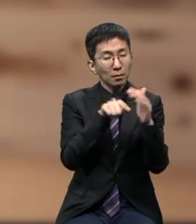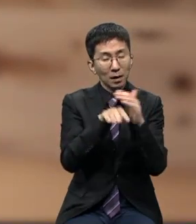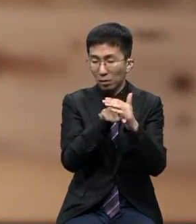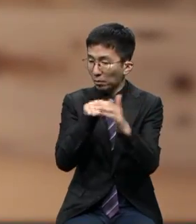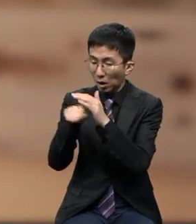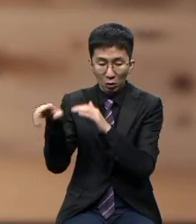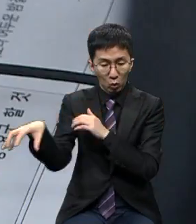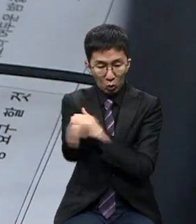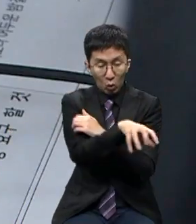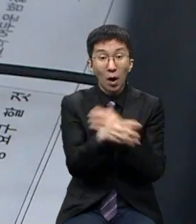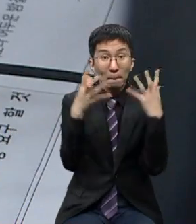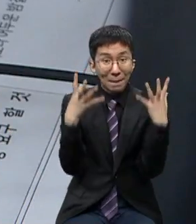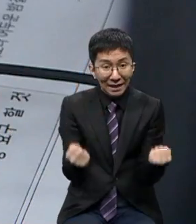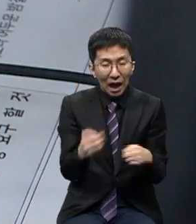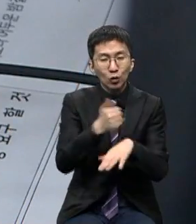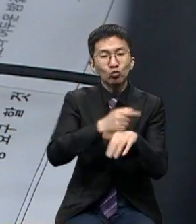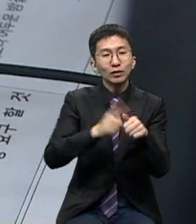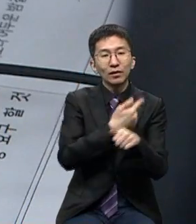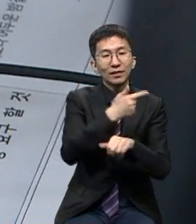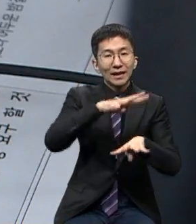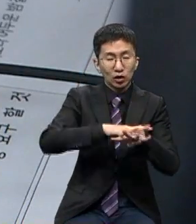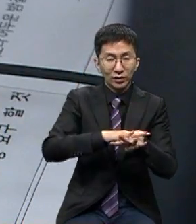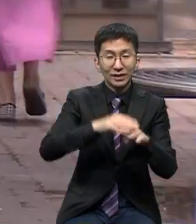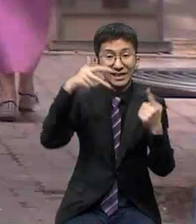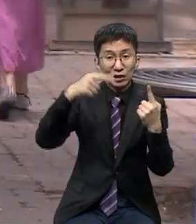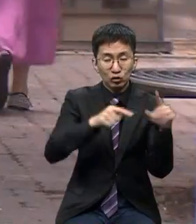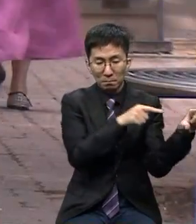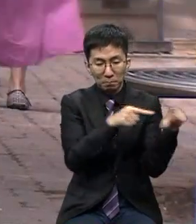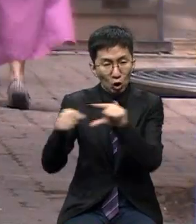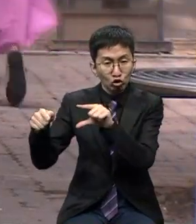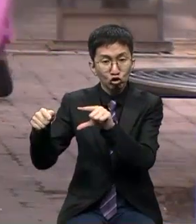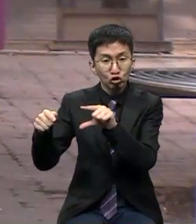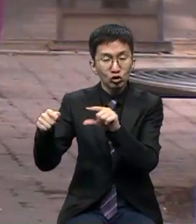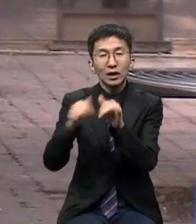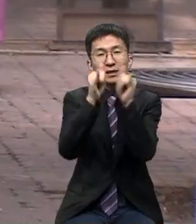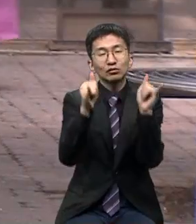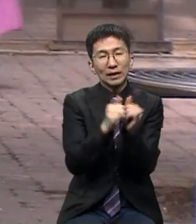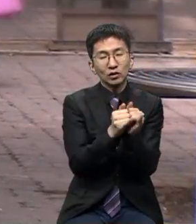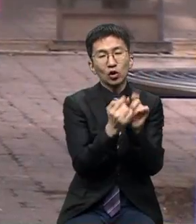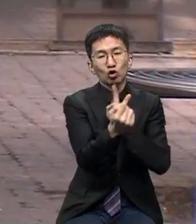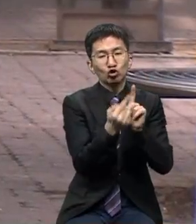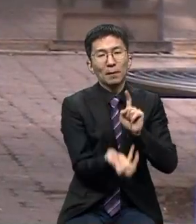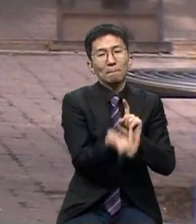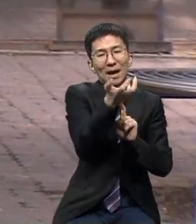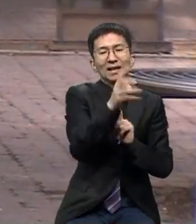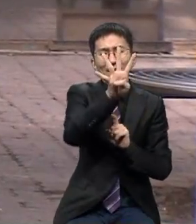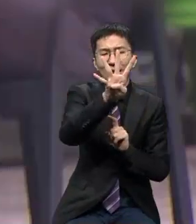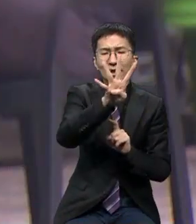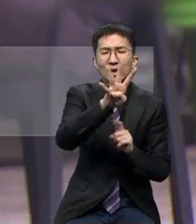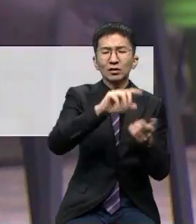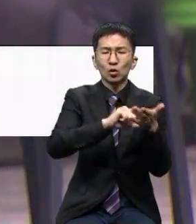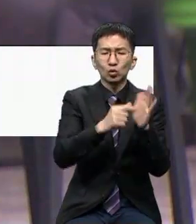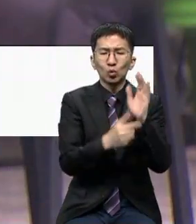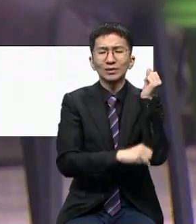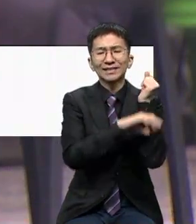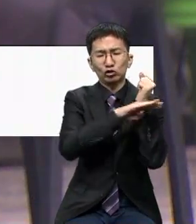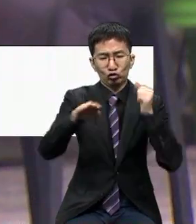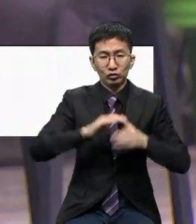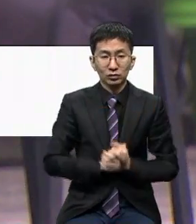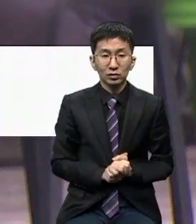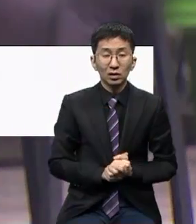감염이 이어지면서 대전의 주간 하루 평균 감염자는 4단계 격상 수준에 이르렀습니다. 3단계